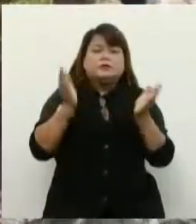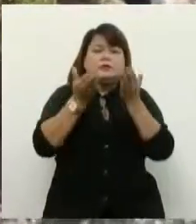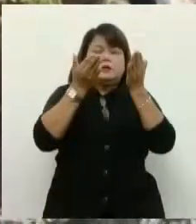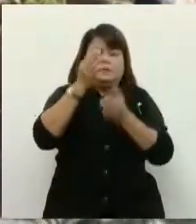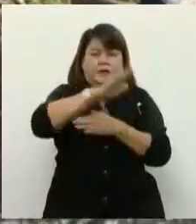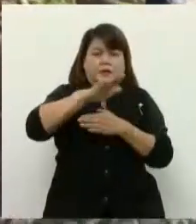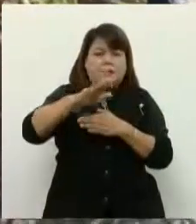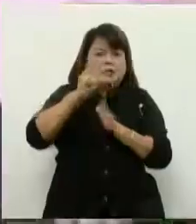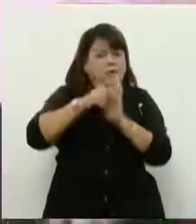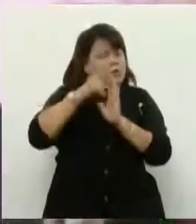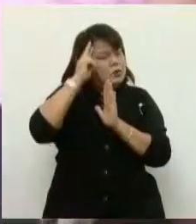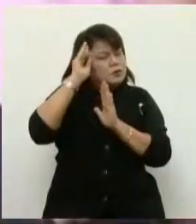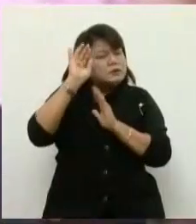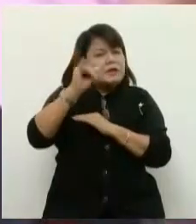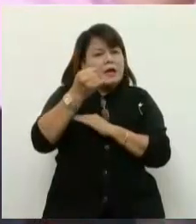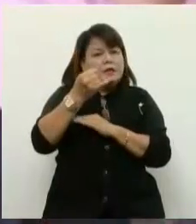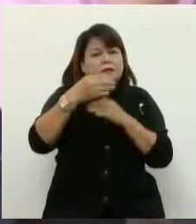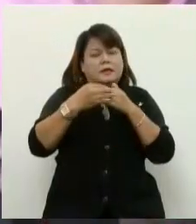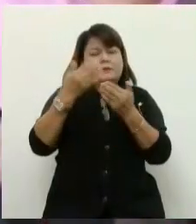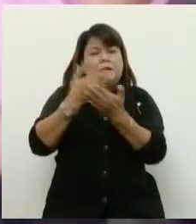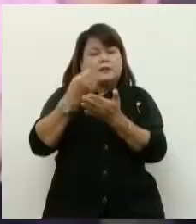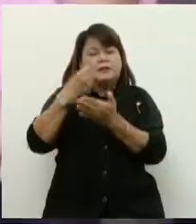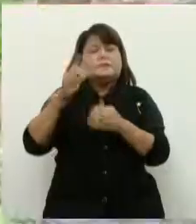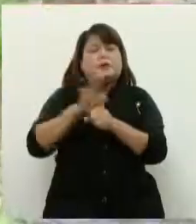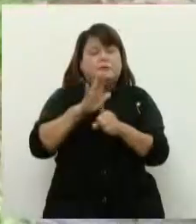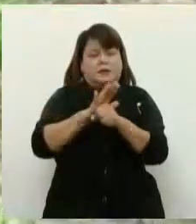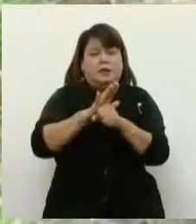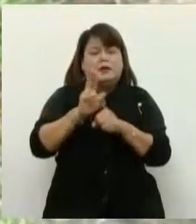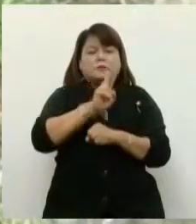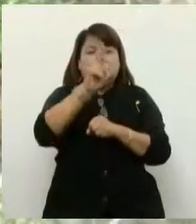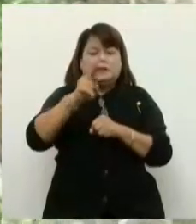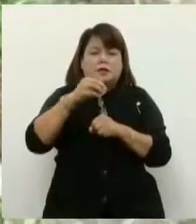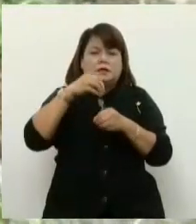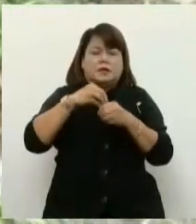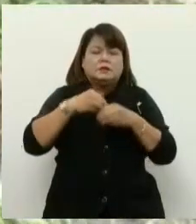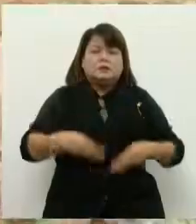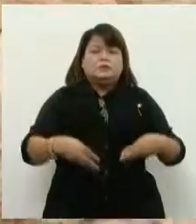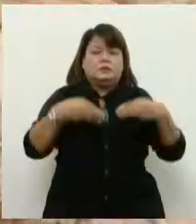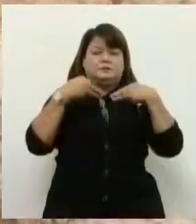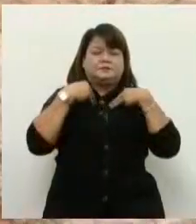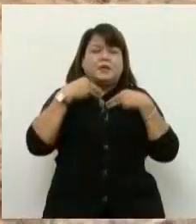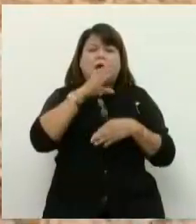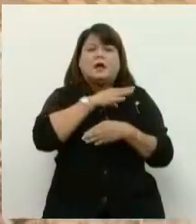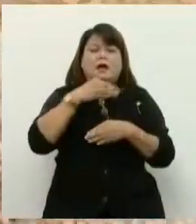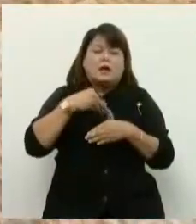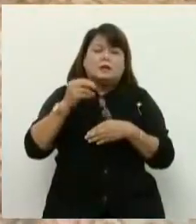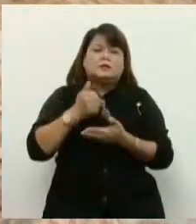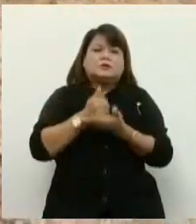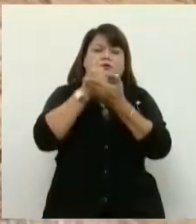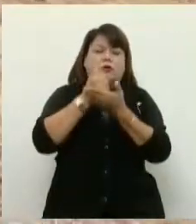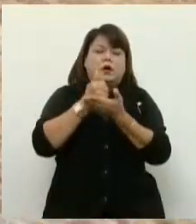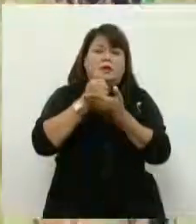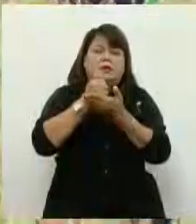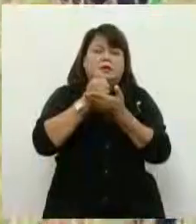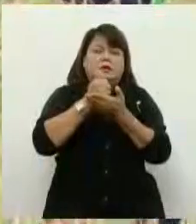นักเรียนได้รู้จักนำหลักปรัชญาของเศรษฐกิจพอเพียงไปใช้ในการดำเนินชีวิตและจะช่วยปลูกฝังให้นัก